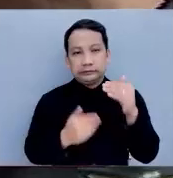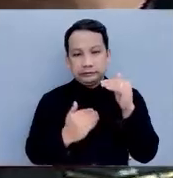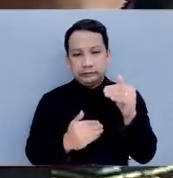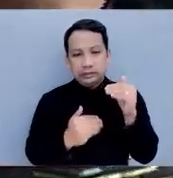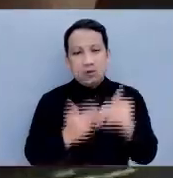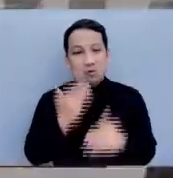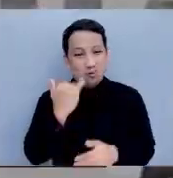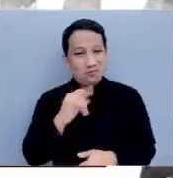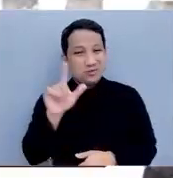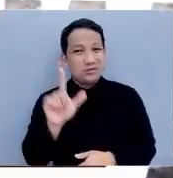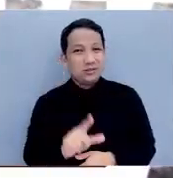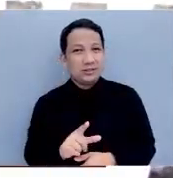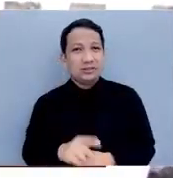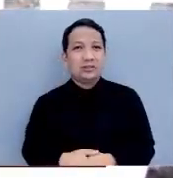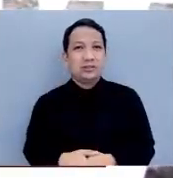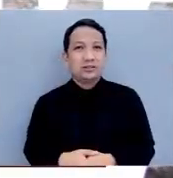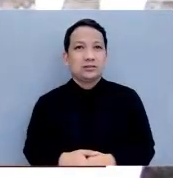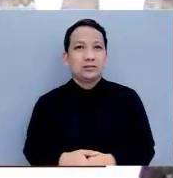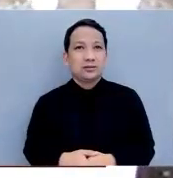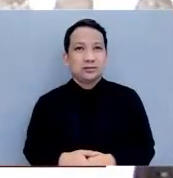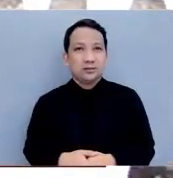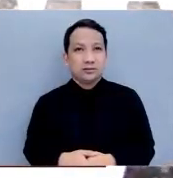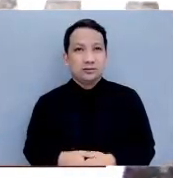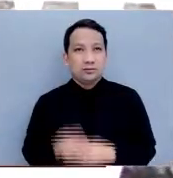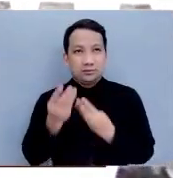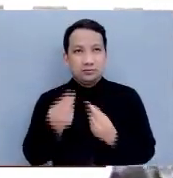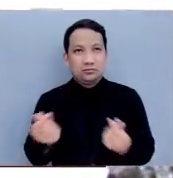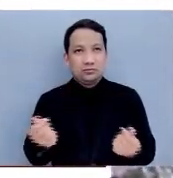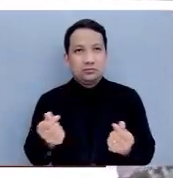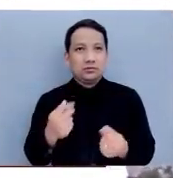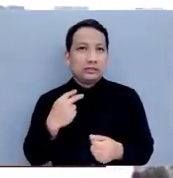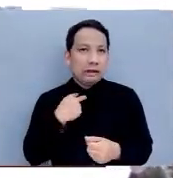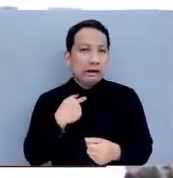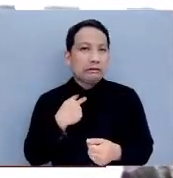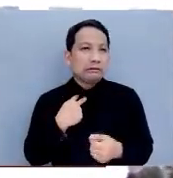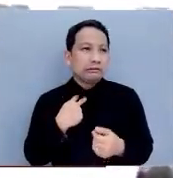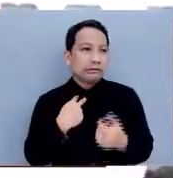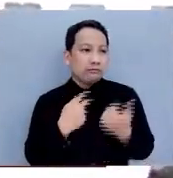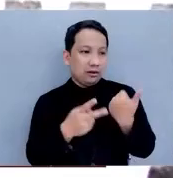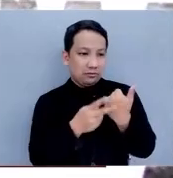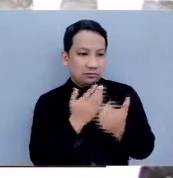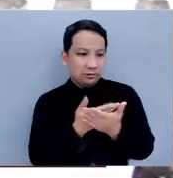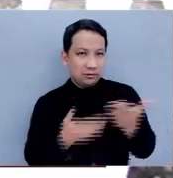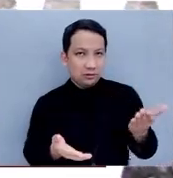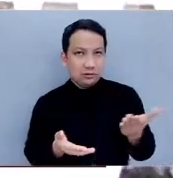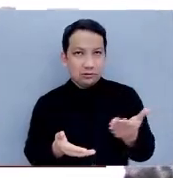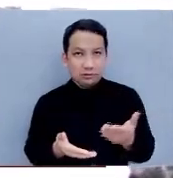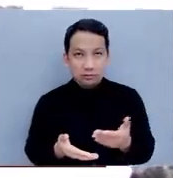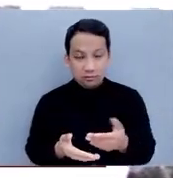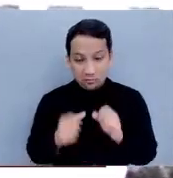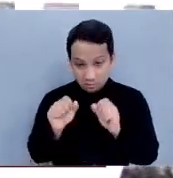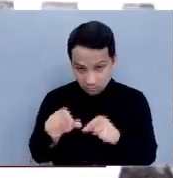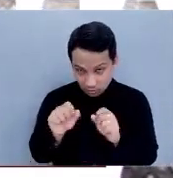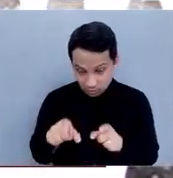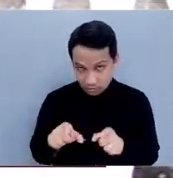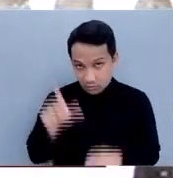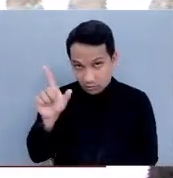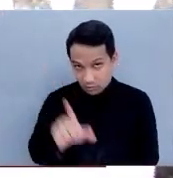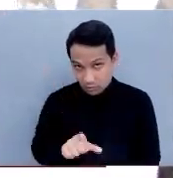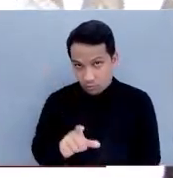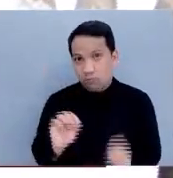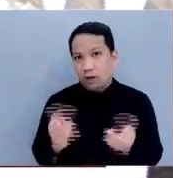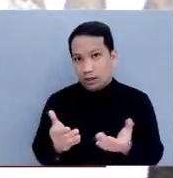malulugi raw sila. Nag-uubos na lang po kami ng stocks. Bakit? Titinda po kami ng palugi. Wala naman pong